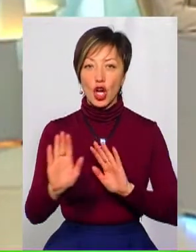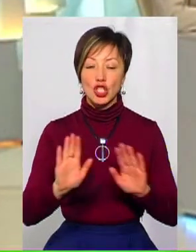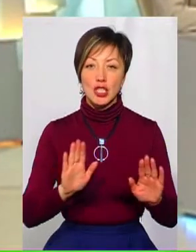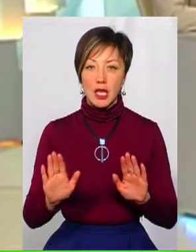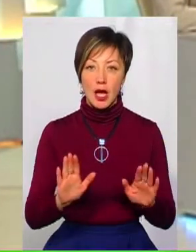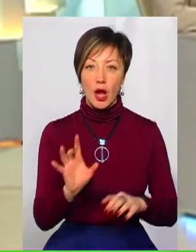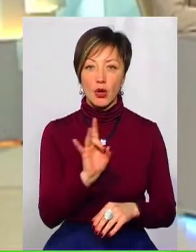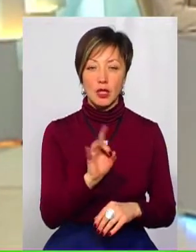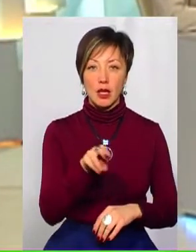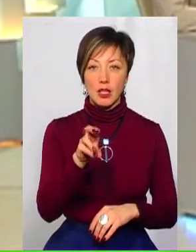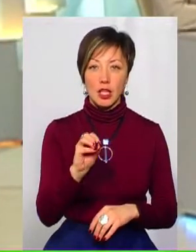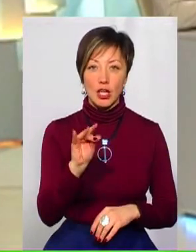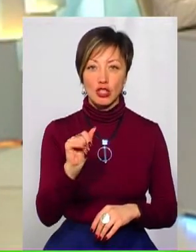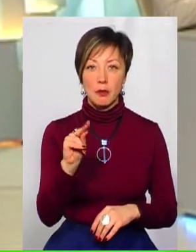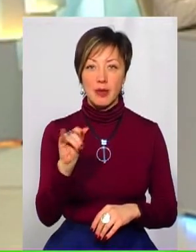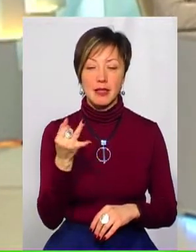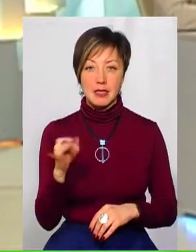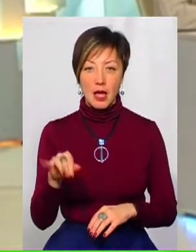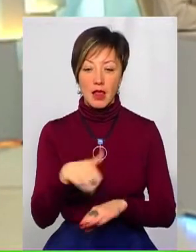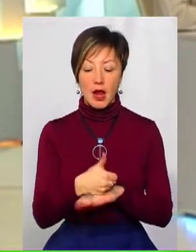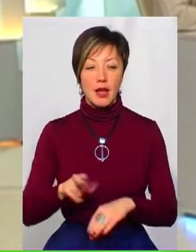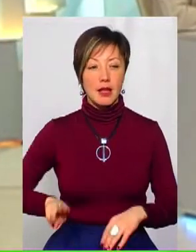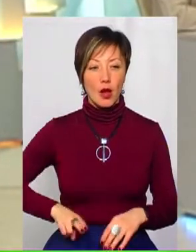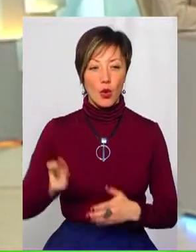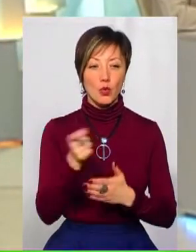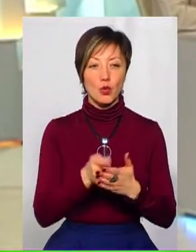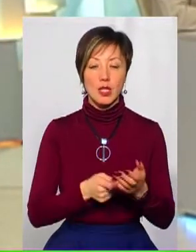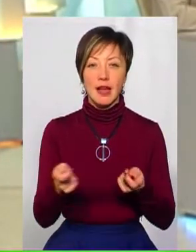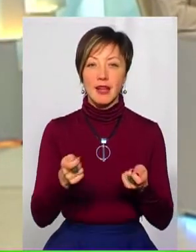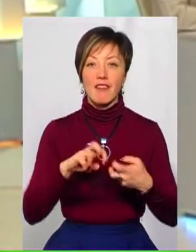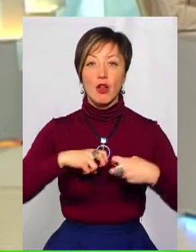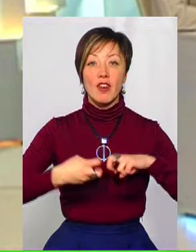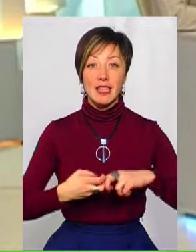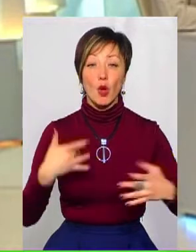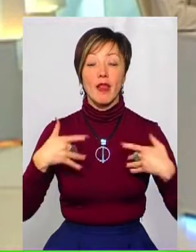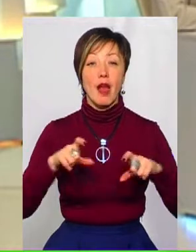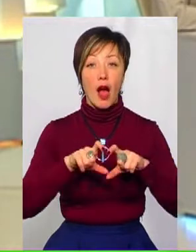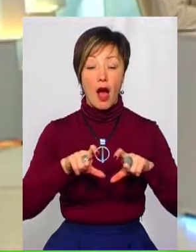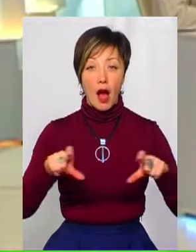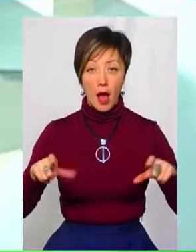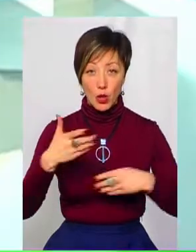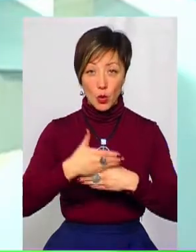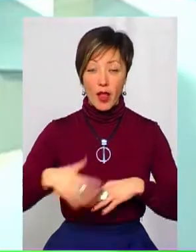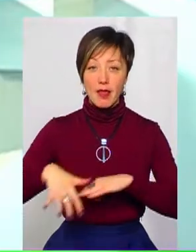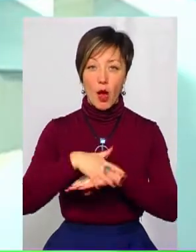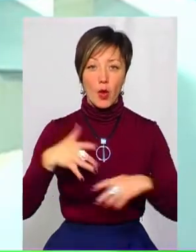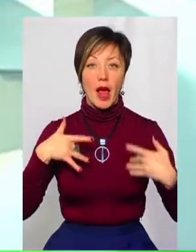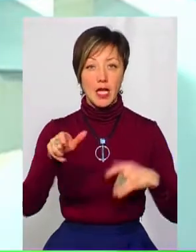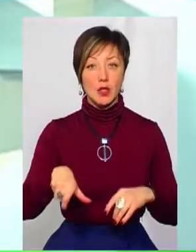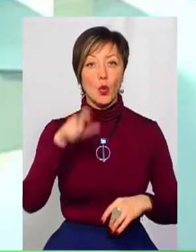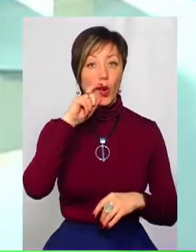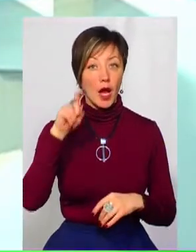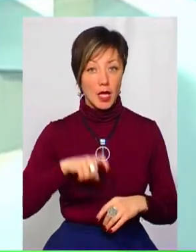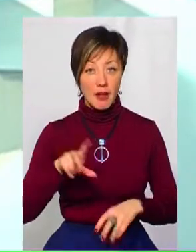Ростислав Держипільський, він же генеральний директор, художній керівник Івано-Франківського театру і народний артист